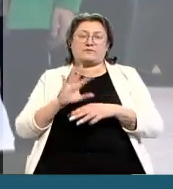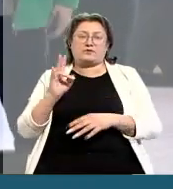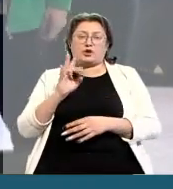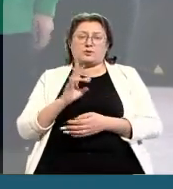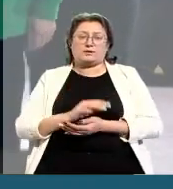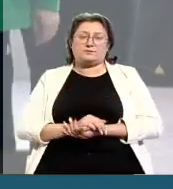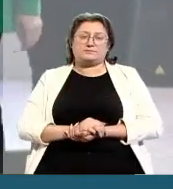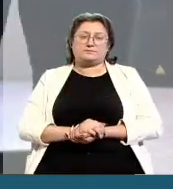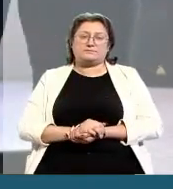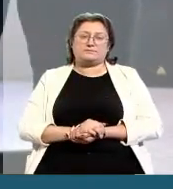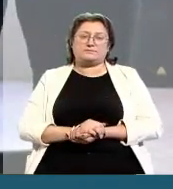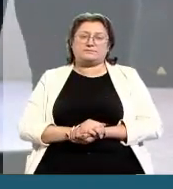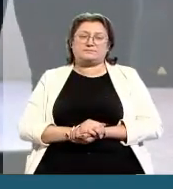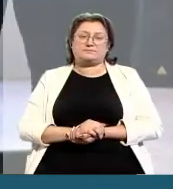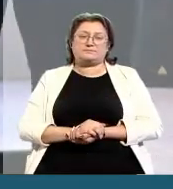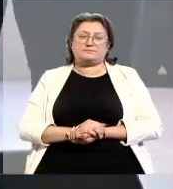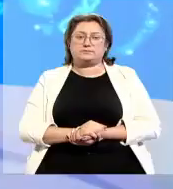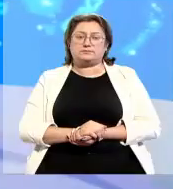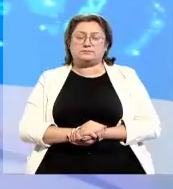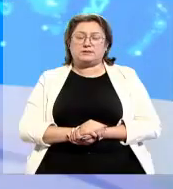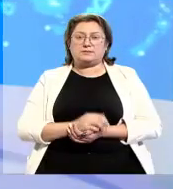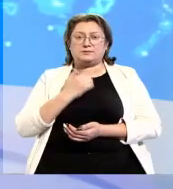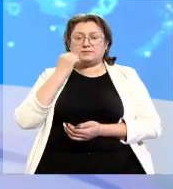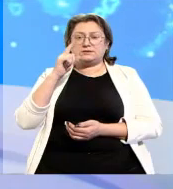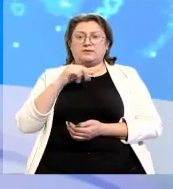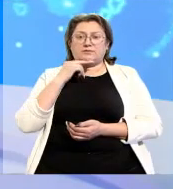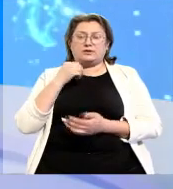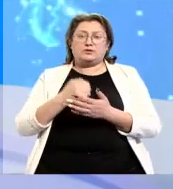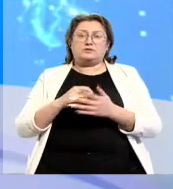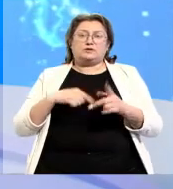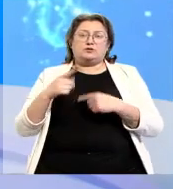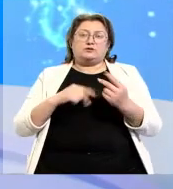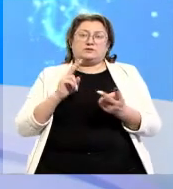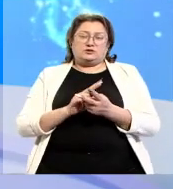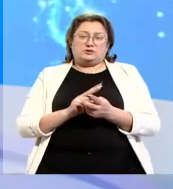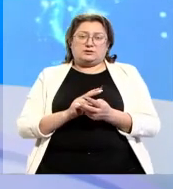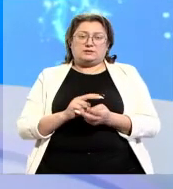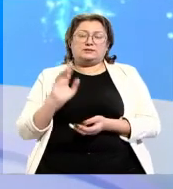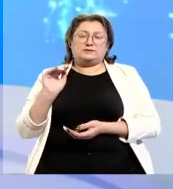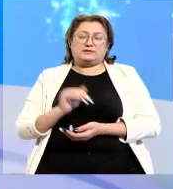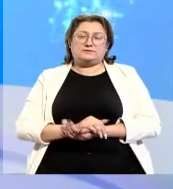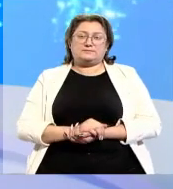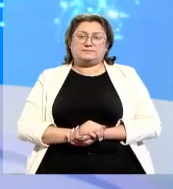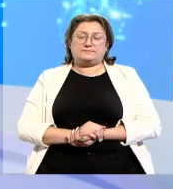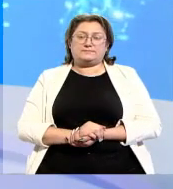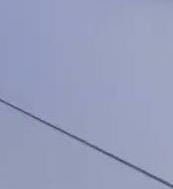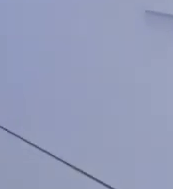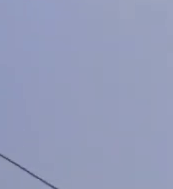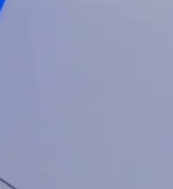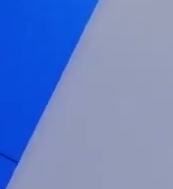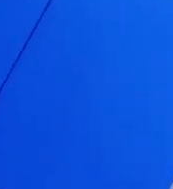Дүйсенбай, Алексей Дник, Қостанай телеарнасы. Бүгінгі жаңалықтар легі осындай, келесі көріскенше аман, сау болыңыздар.